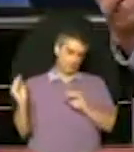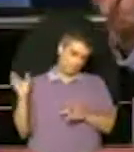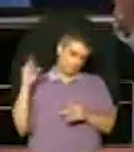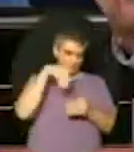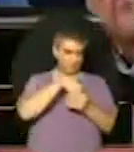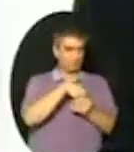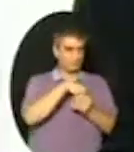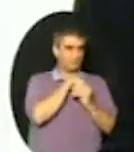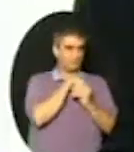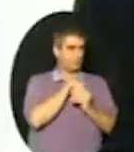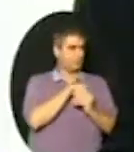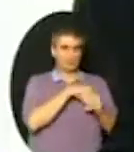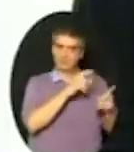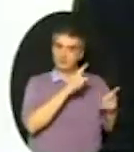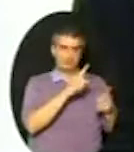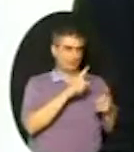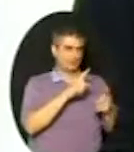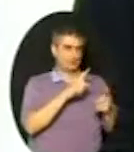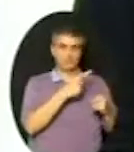רגע.